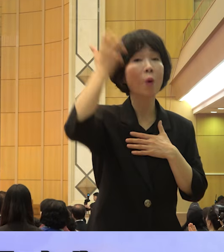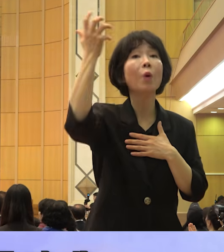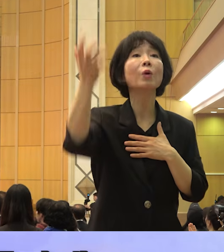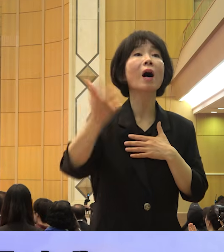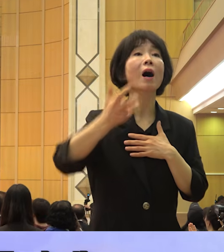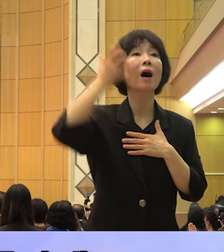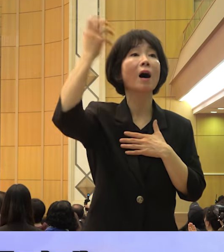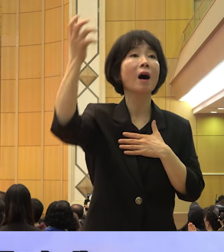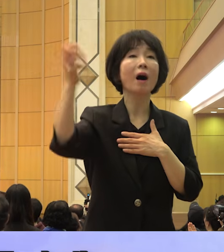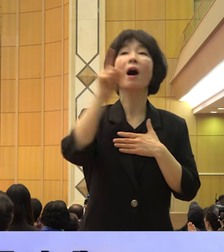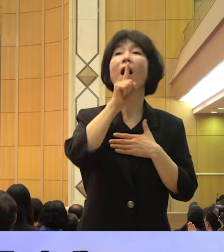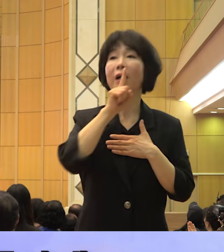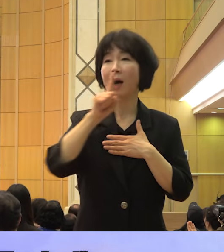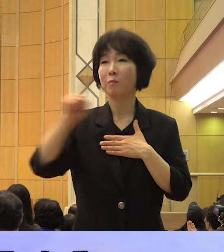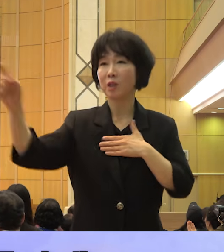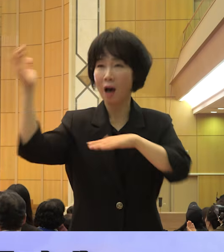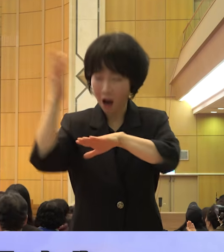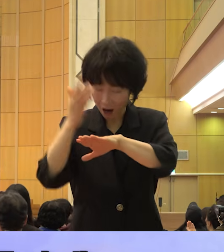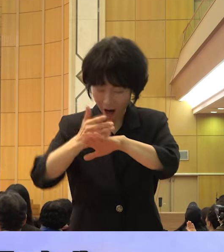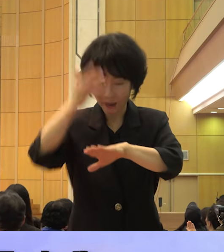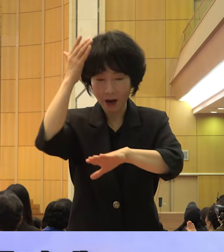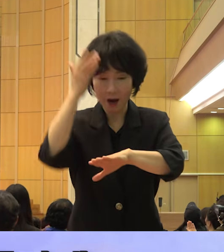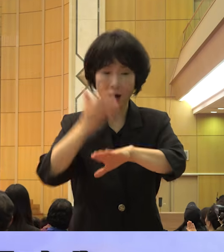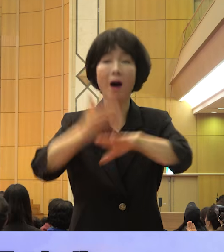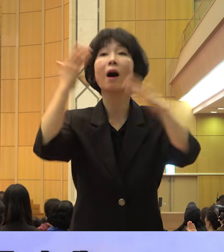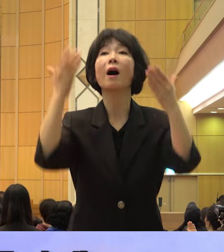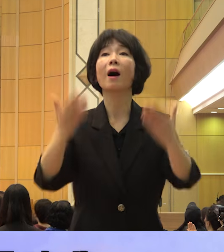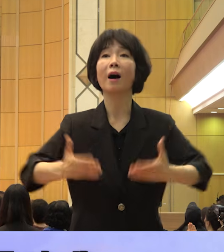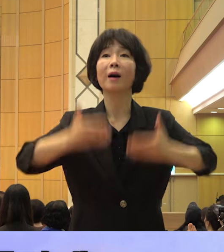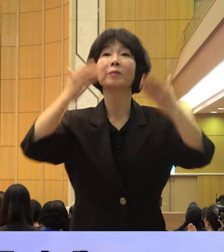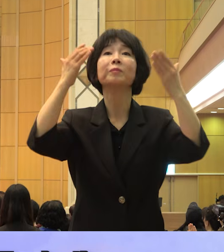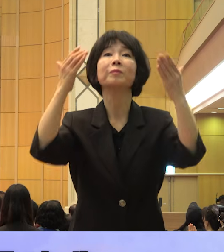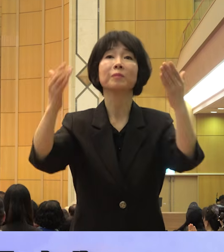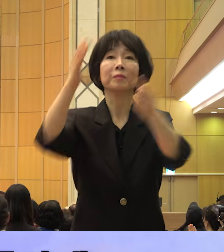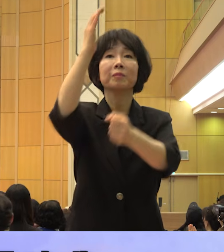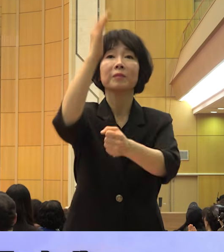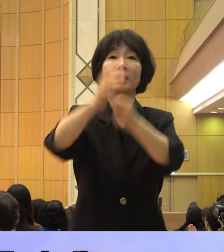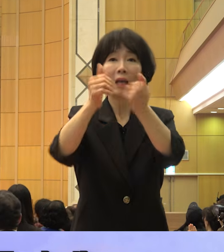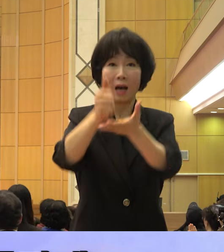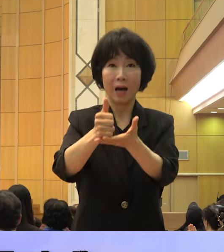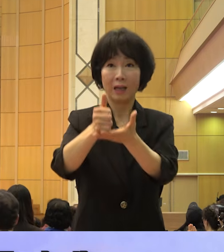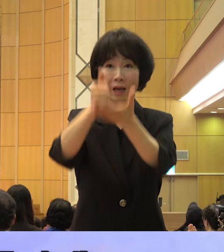내 영혼아 감사하라.